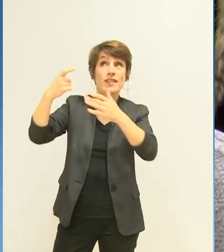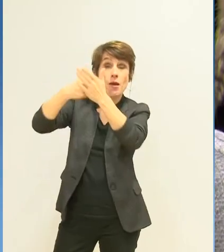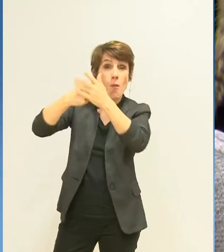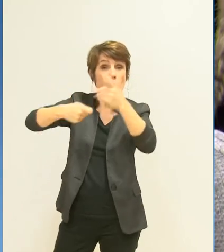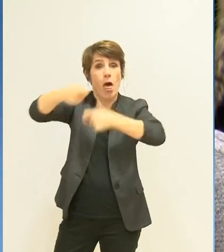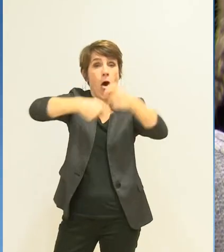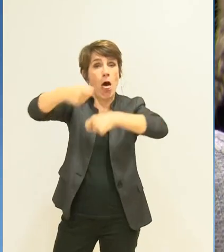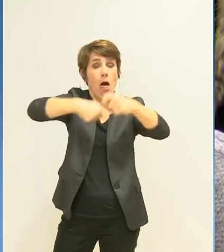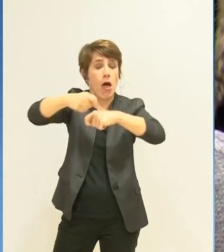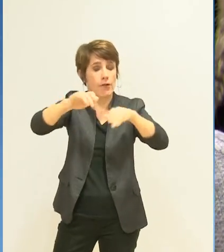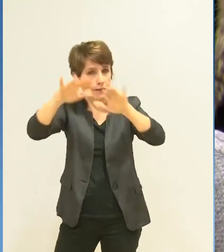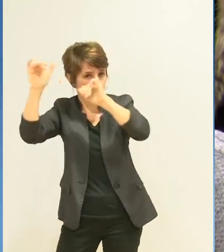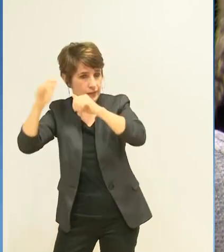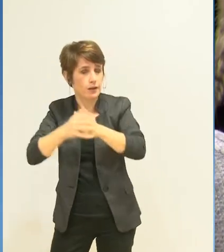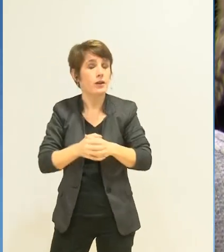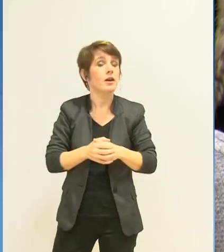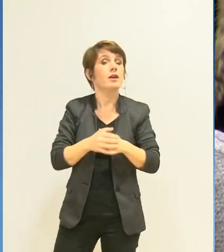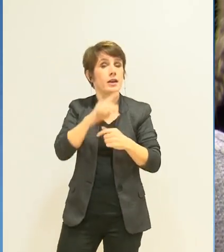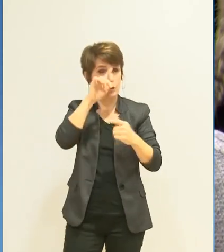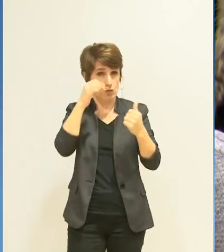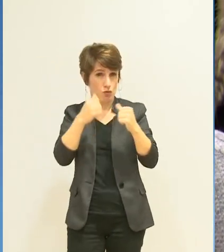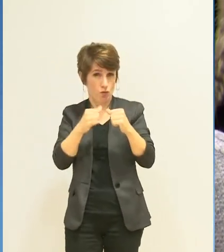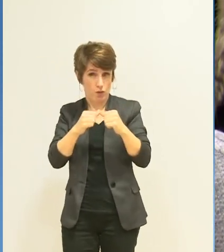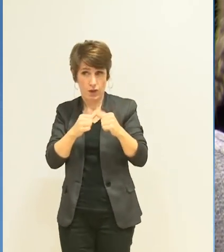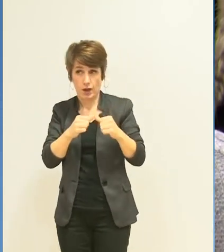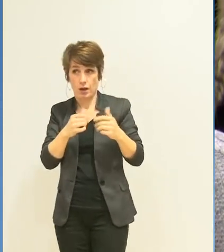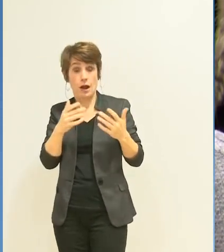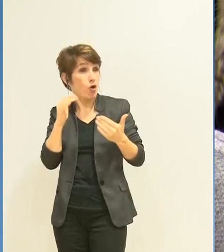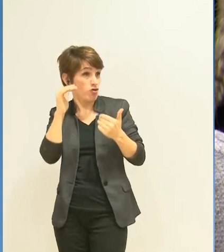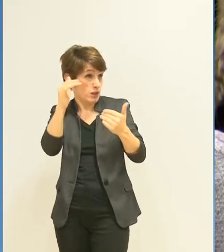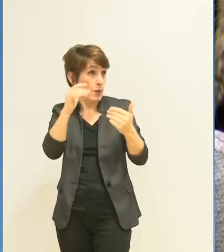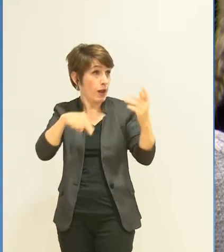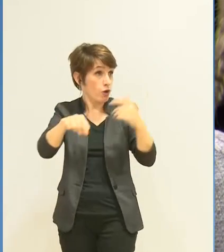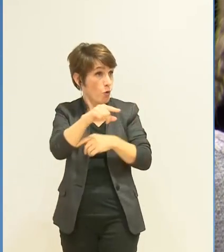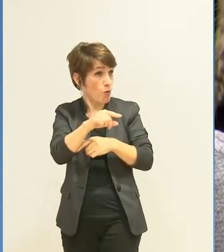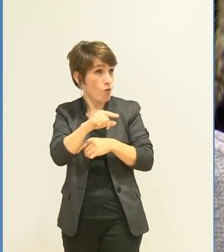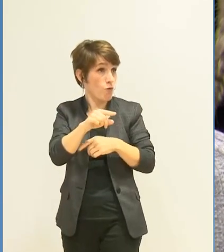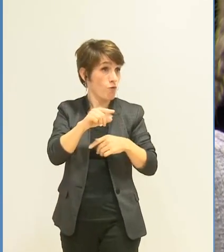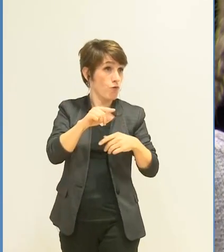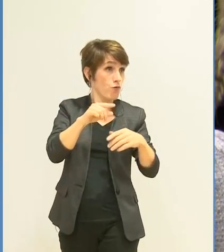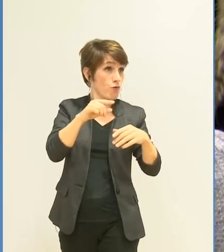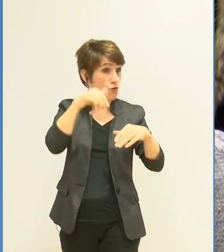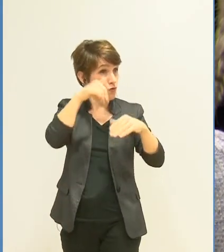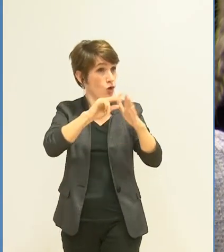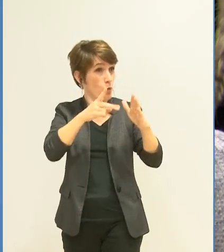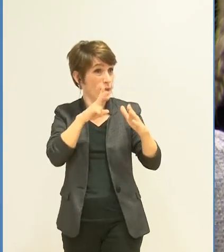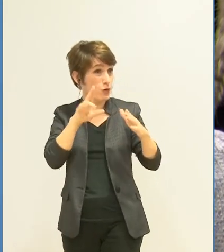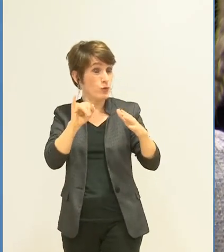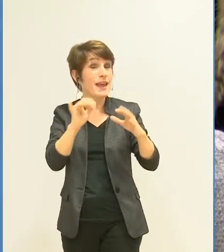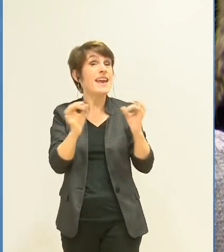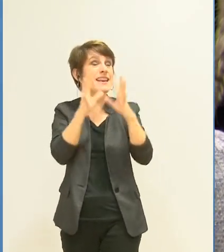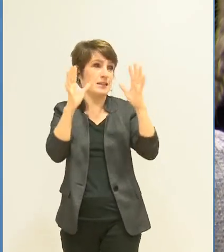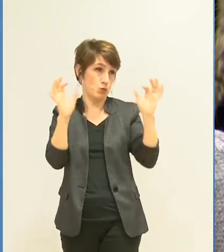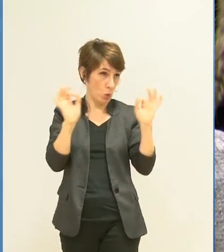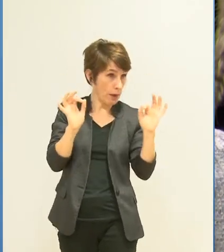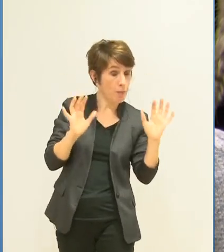ans n'ouvrant pas la possibilité de fête à toutes les exceptions possibles alors j'espère qu'il ya très peu des sections dans ce pays lui limitant les droits à construire